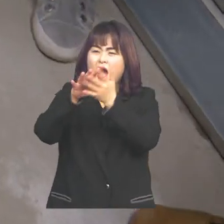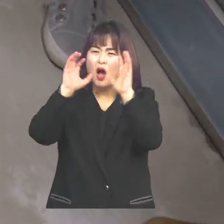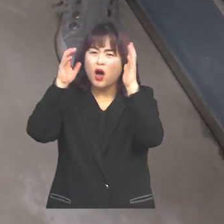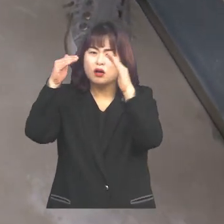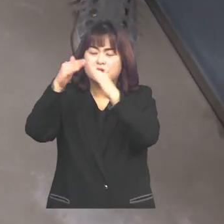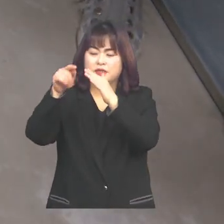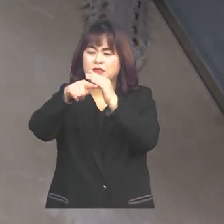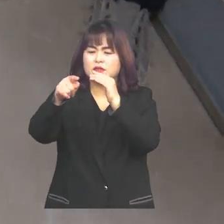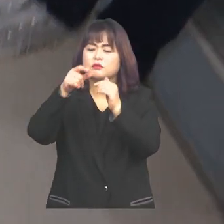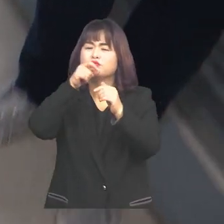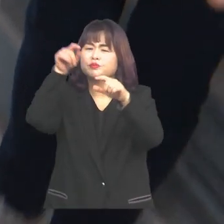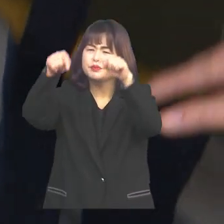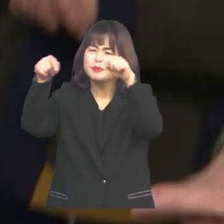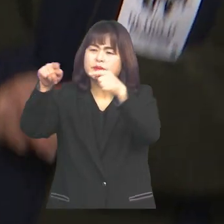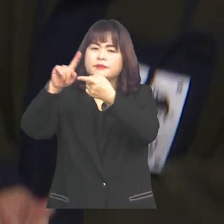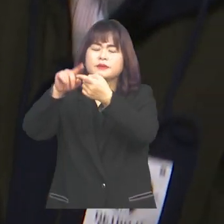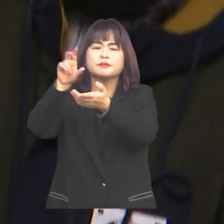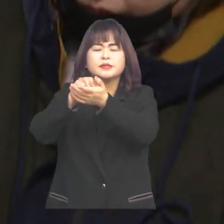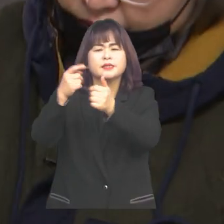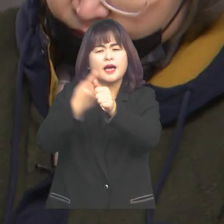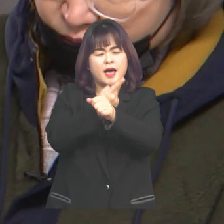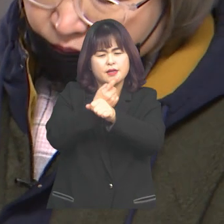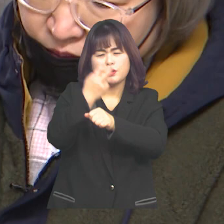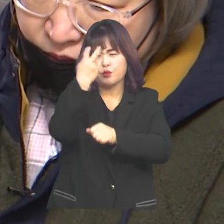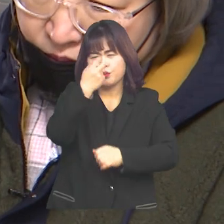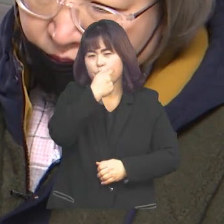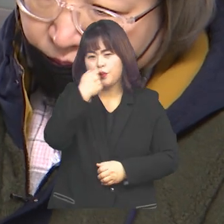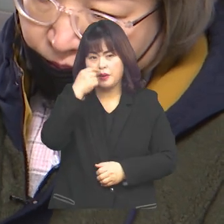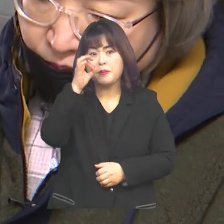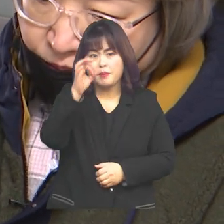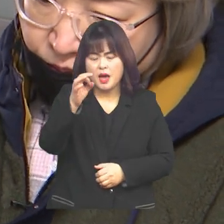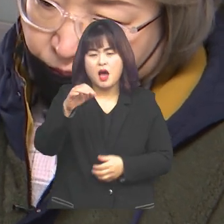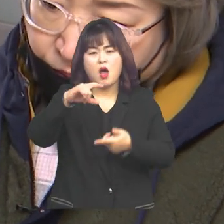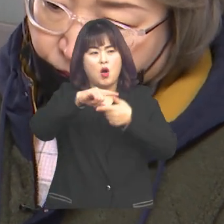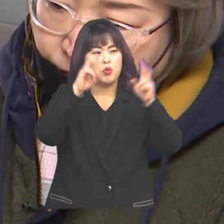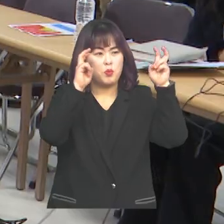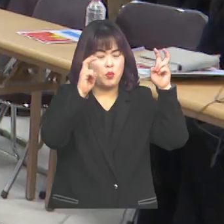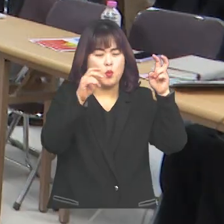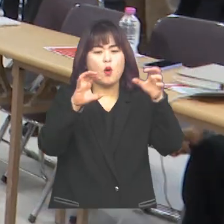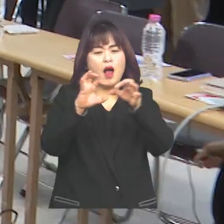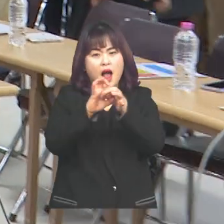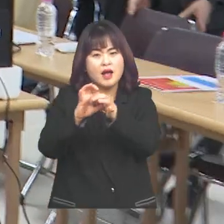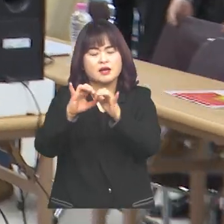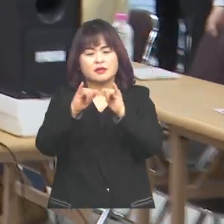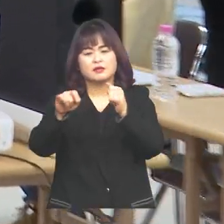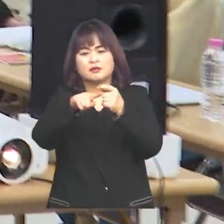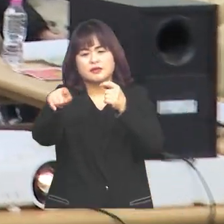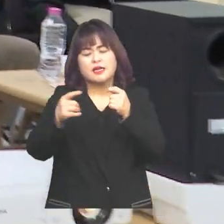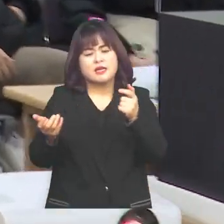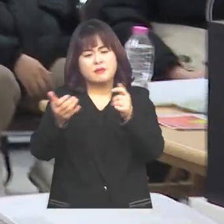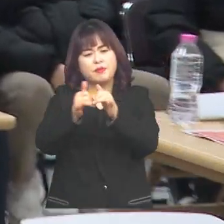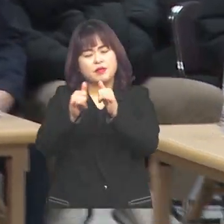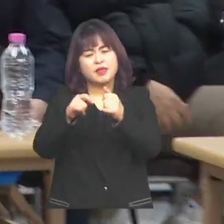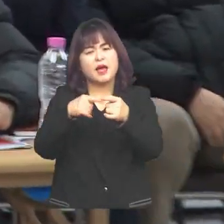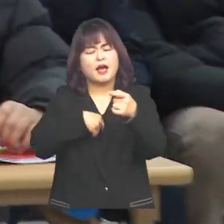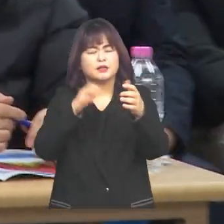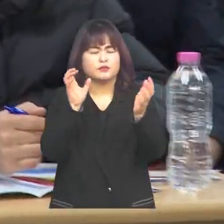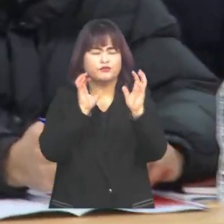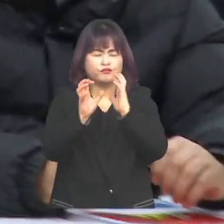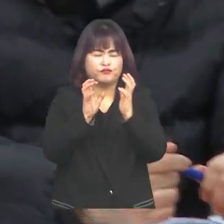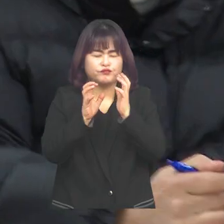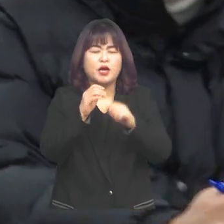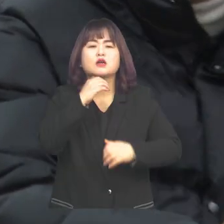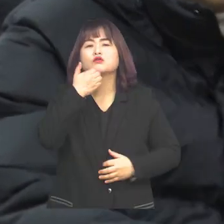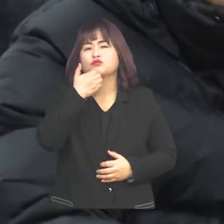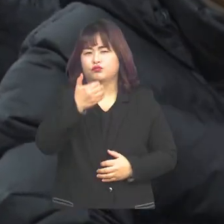되고 있는 현장을 1시간가량 점검하고 이기동 경남기업 대표를 비롯한 공사 관계자와 입주 예정자들과 90여